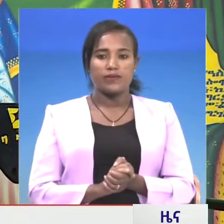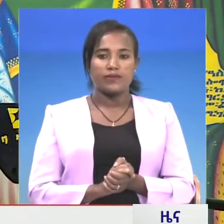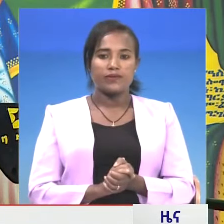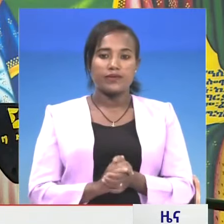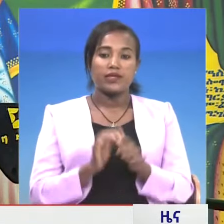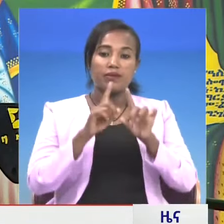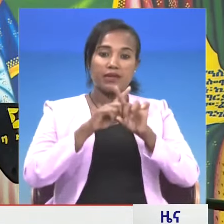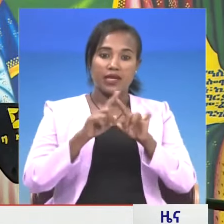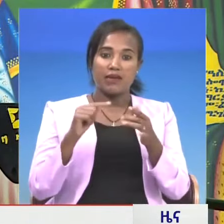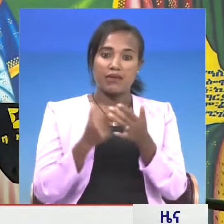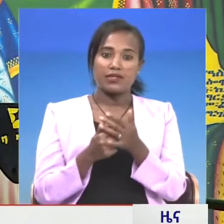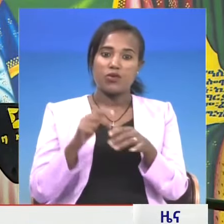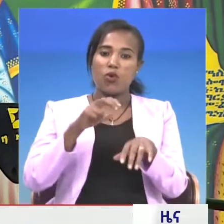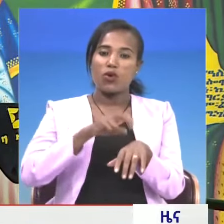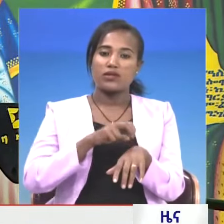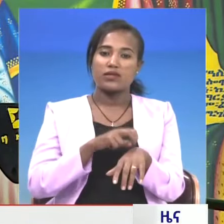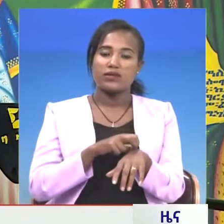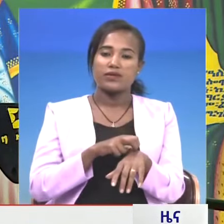በተለይም በዚህ ወቅት